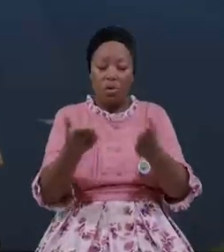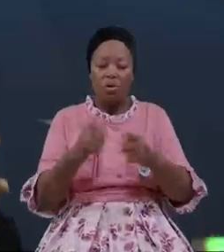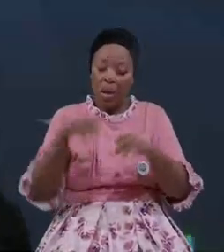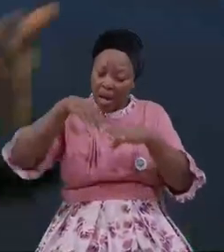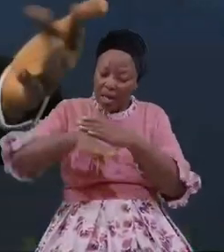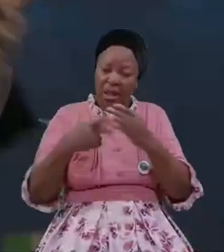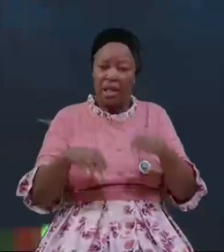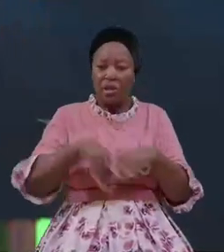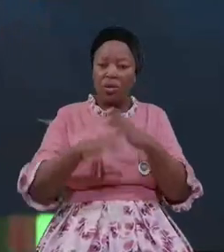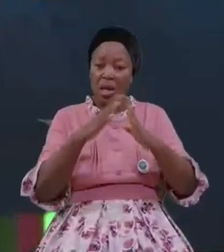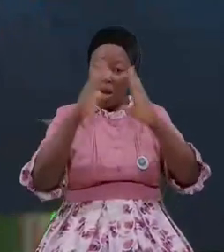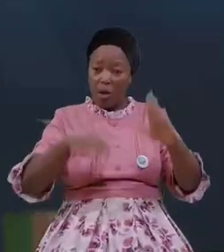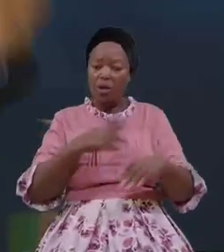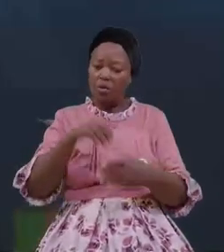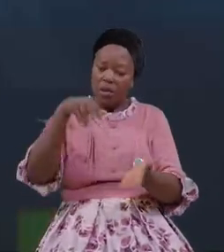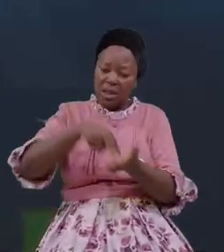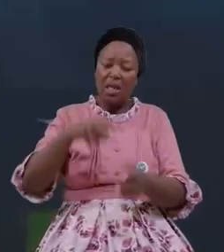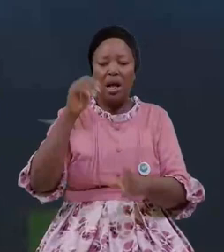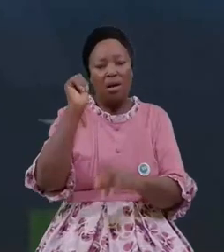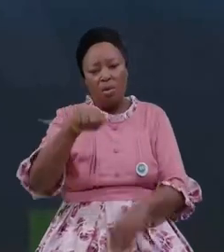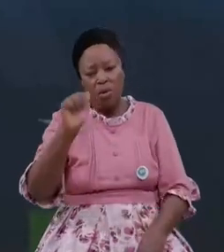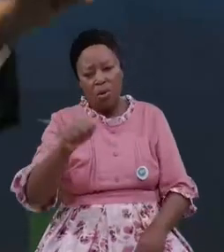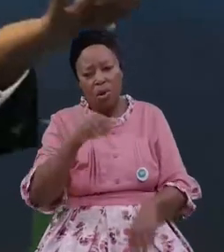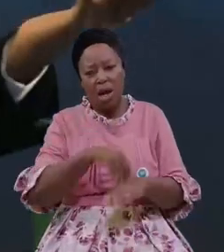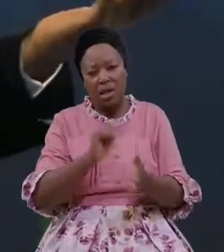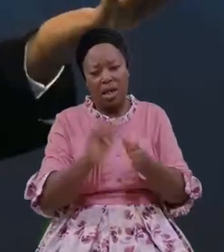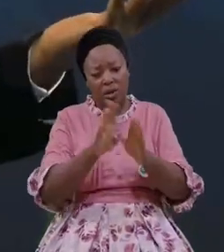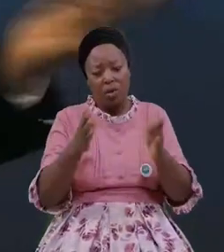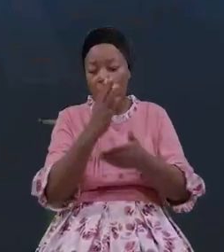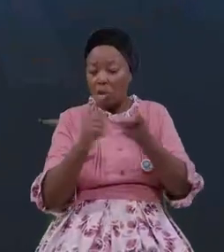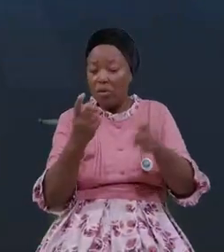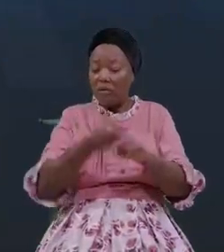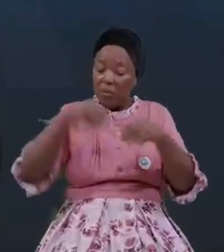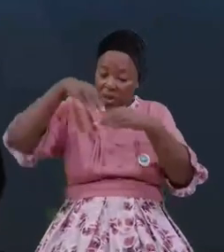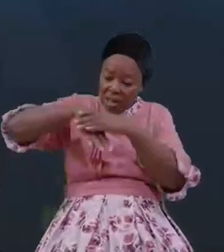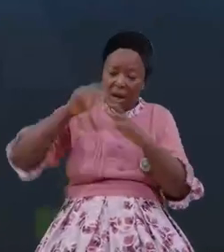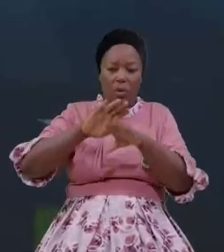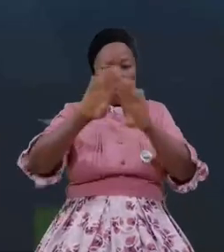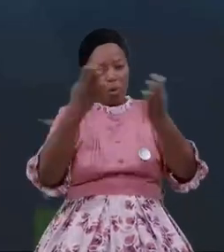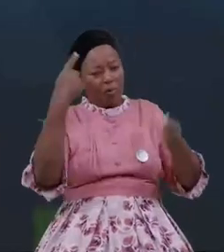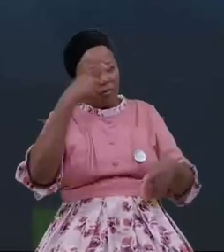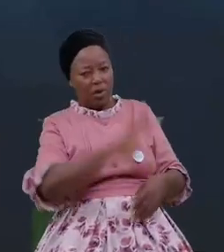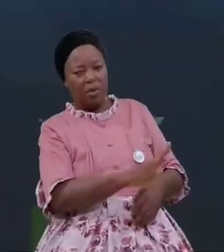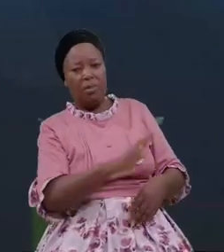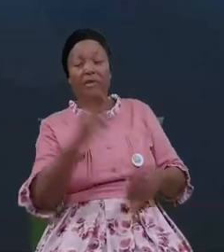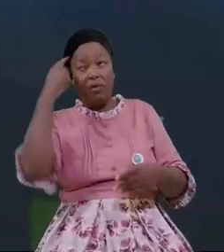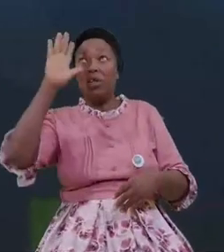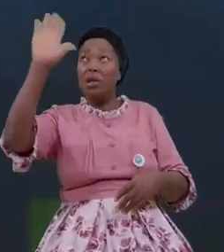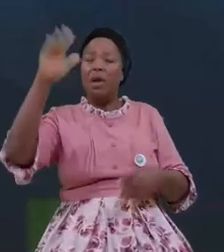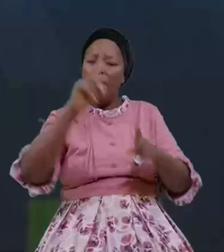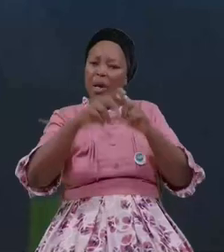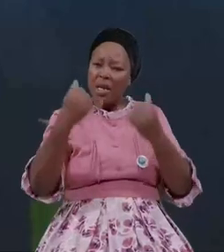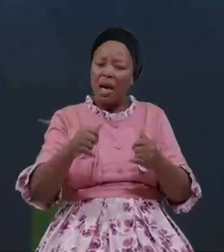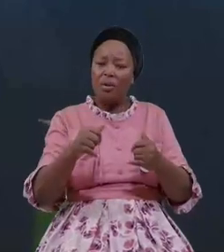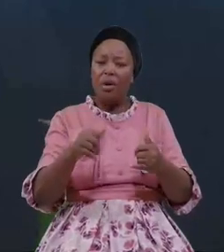et tapa la porte et quelqu'un du dedans lui ouvrait la porte maintenant l'évidence